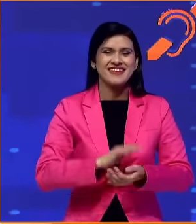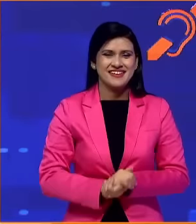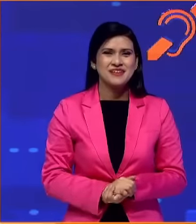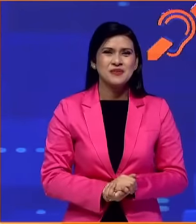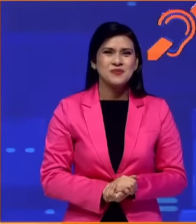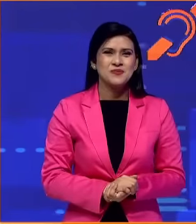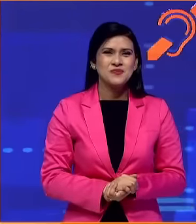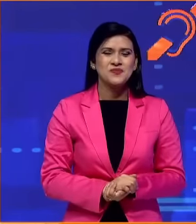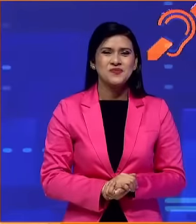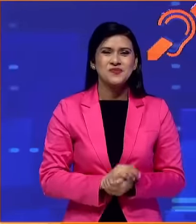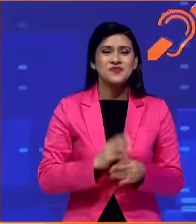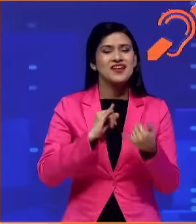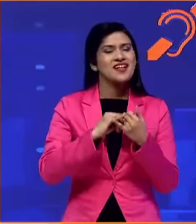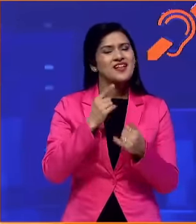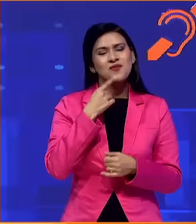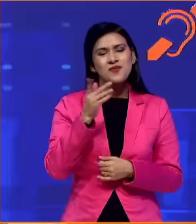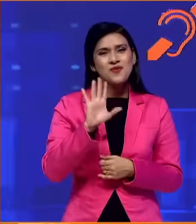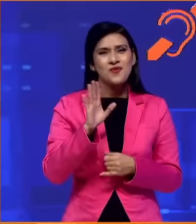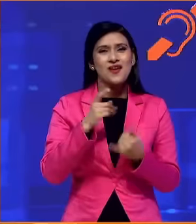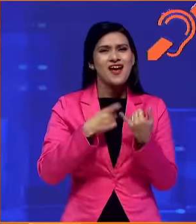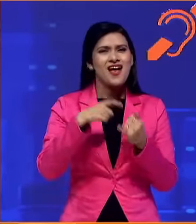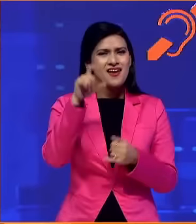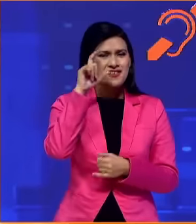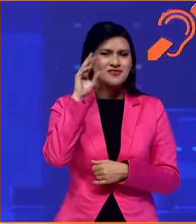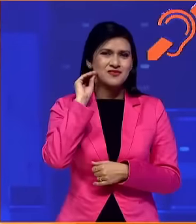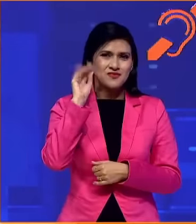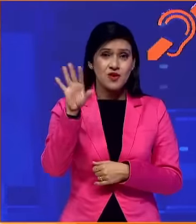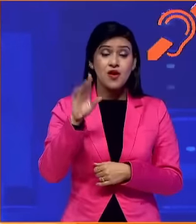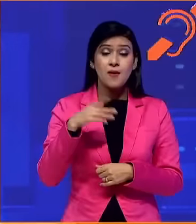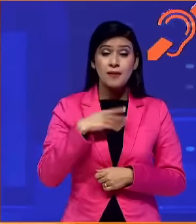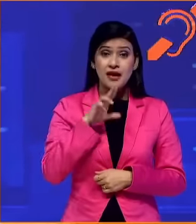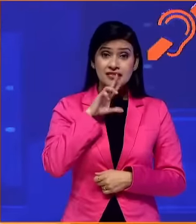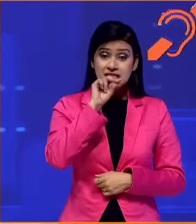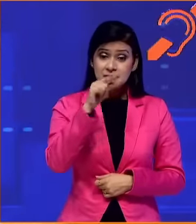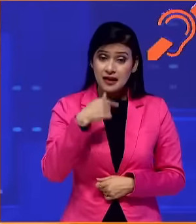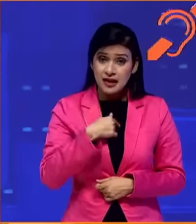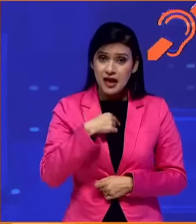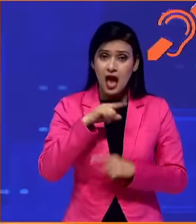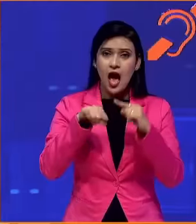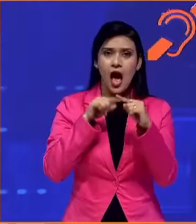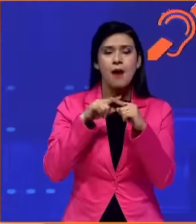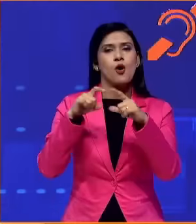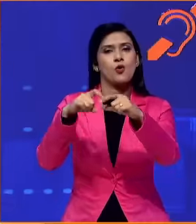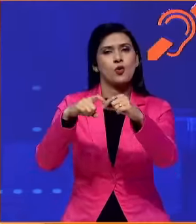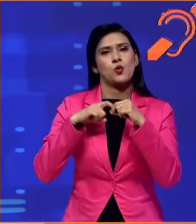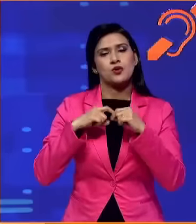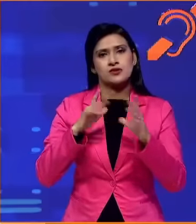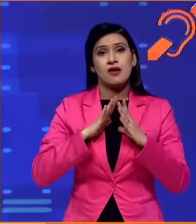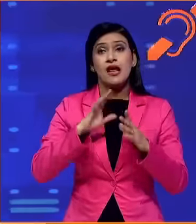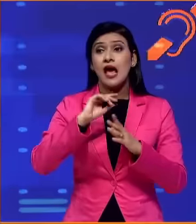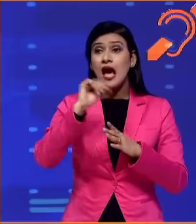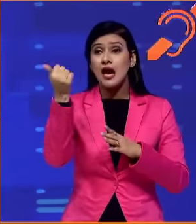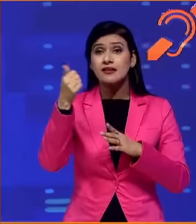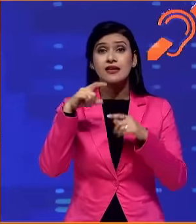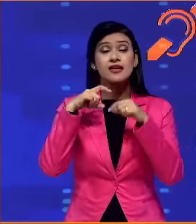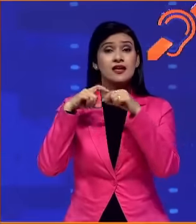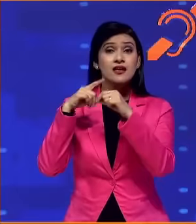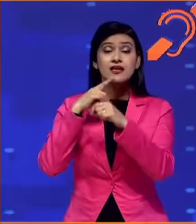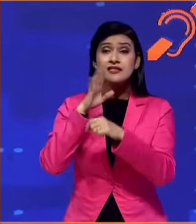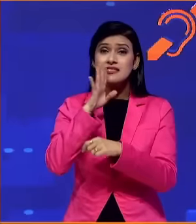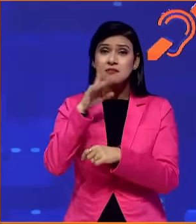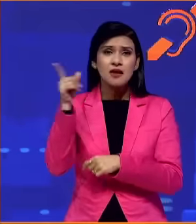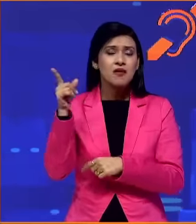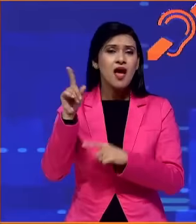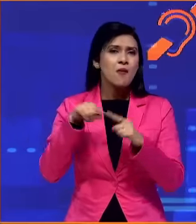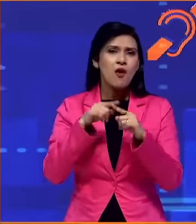मैंनेकहा,रजतजी,आपमुझसेमेरीबातोंके बारेमेंसवालपूछसकतेहैं।लेकिन कोईदूसराक्याकहरहाहै?मैं आपकोइसकाउत्तरकैसेदेसकताहूँ? नहीं,आपनेभीबहुत